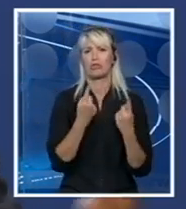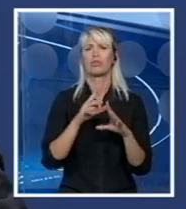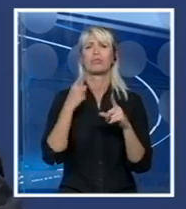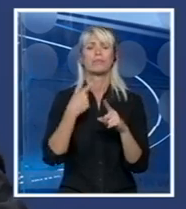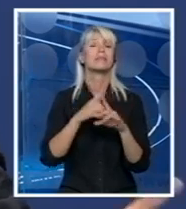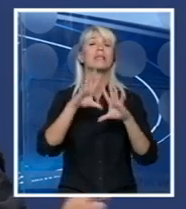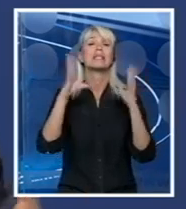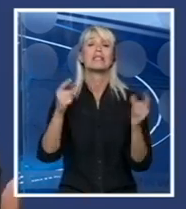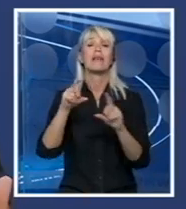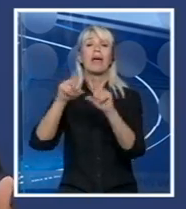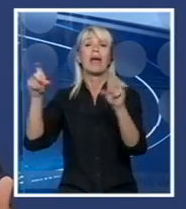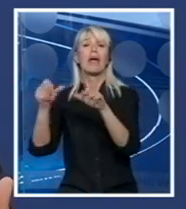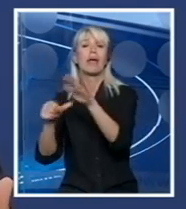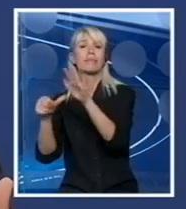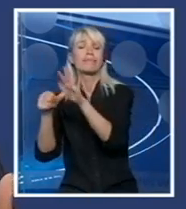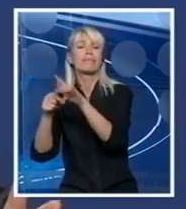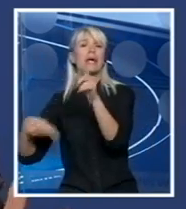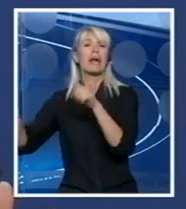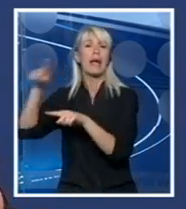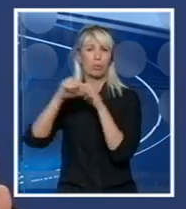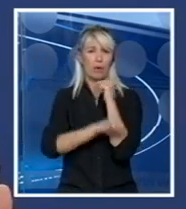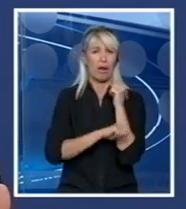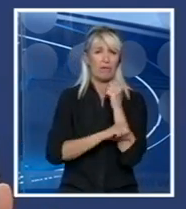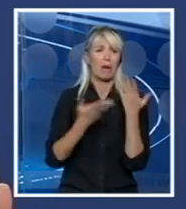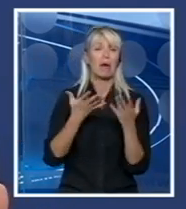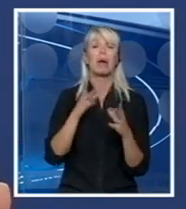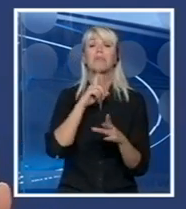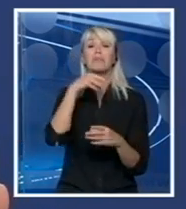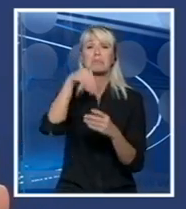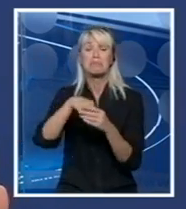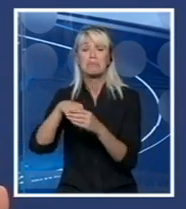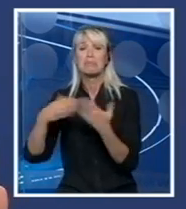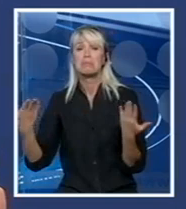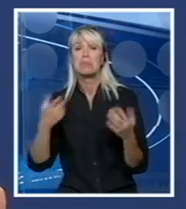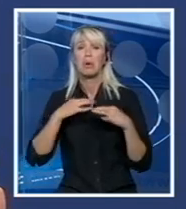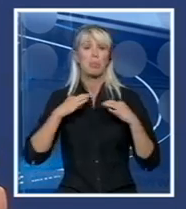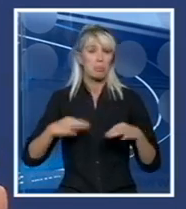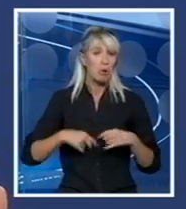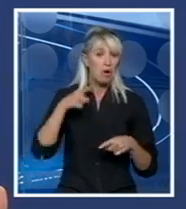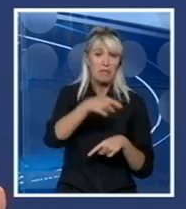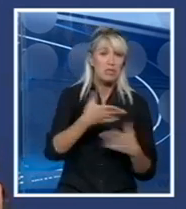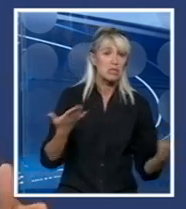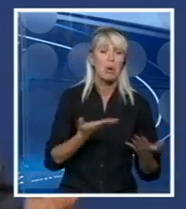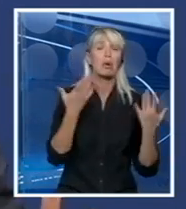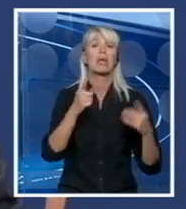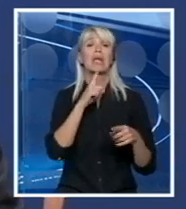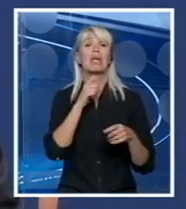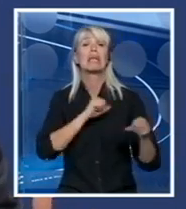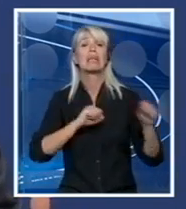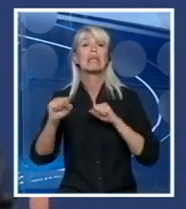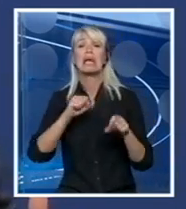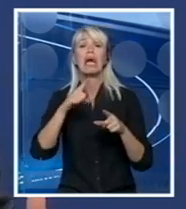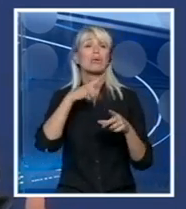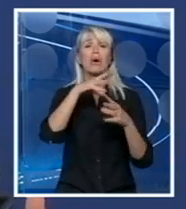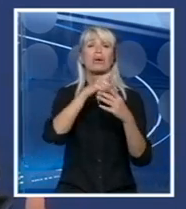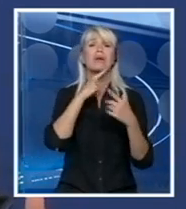pandanima, da su to delovi ovoga medicinskog štaba, ili su to profesori sa medicinskih fakulteta ili direktori klinika, znači